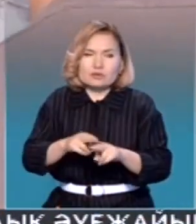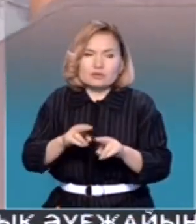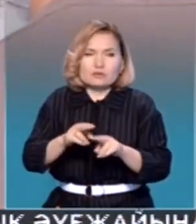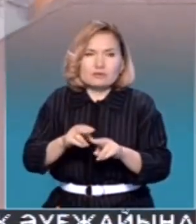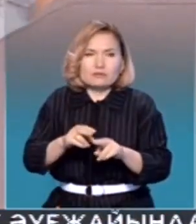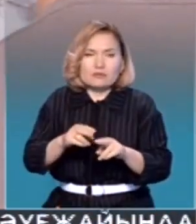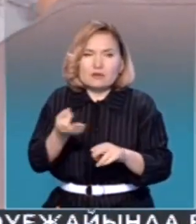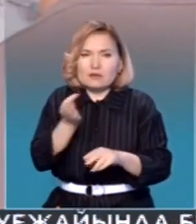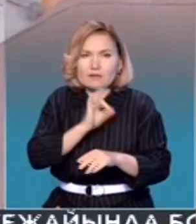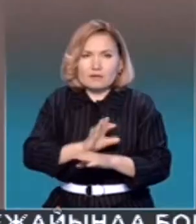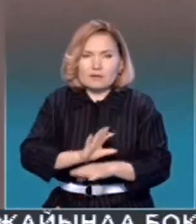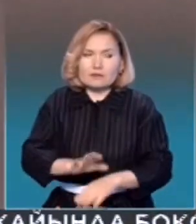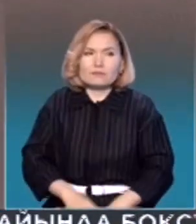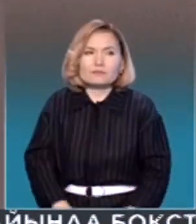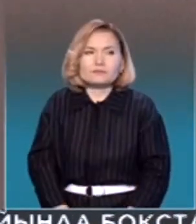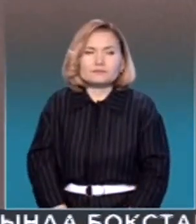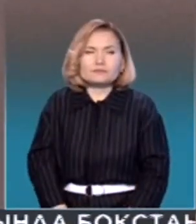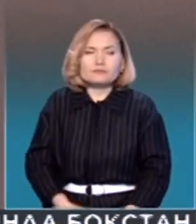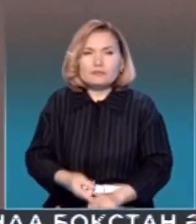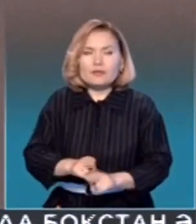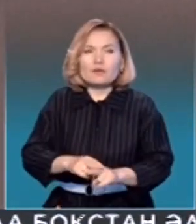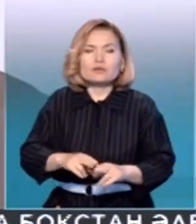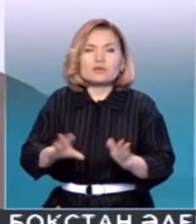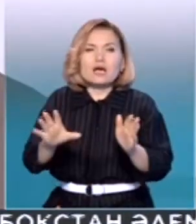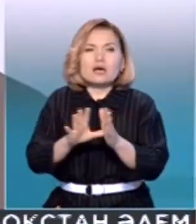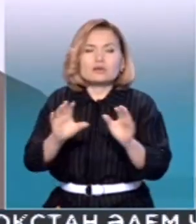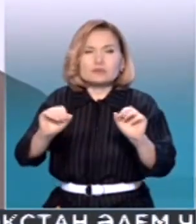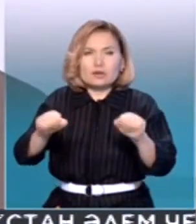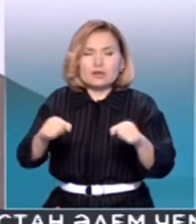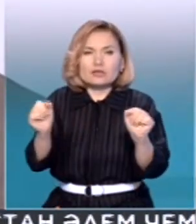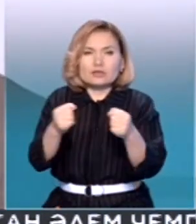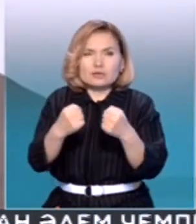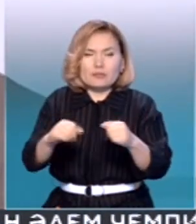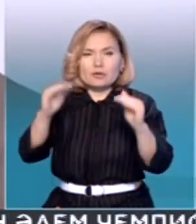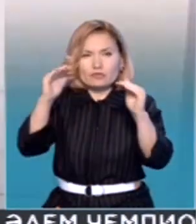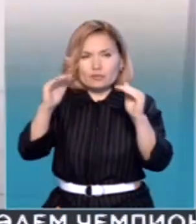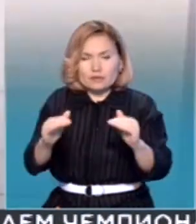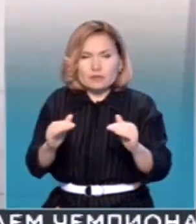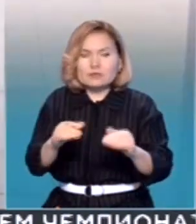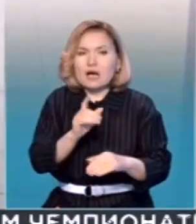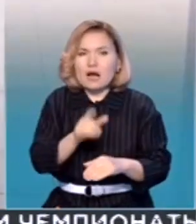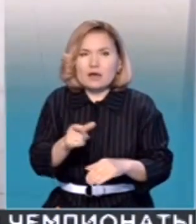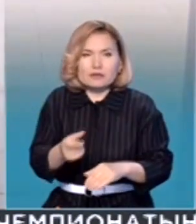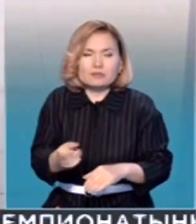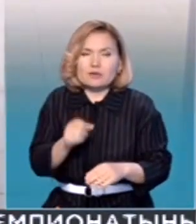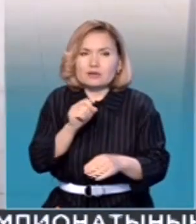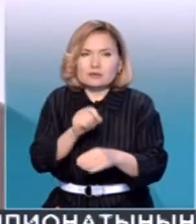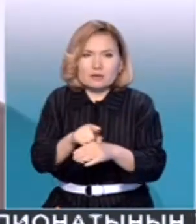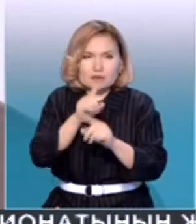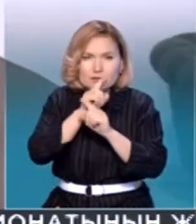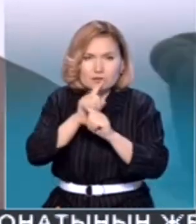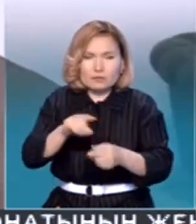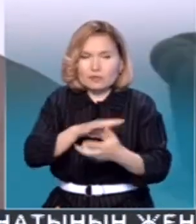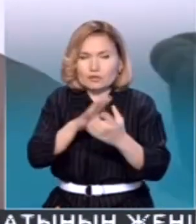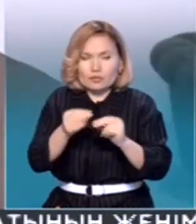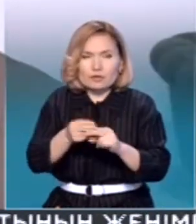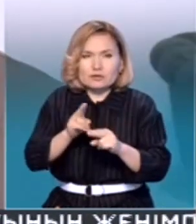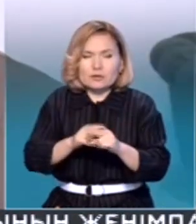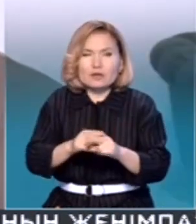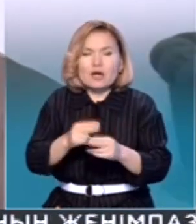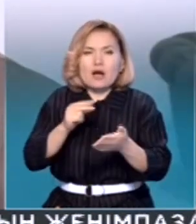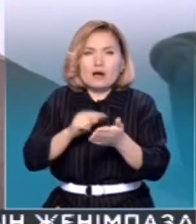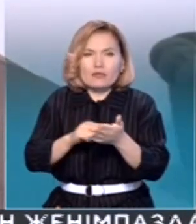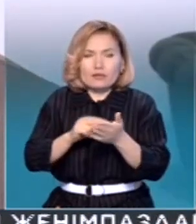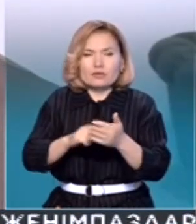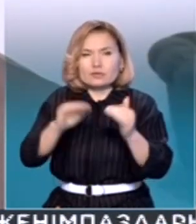жүргісі келмегендіктен қолданушылар саны азаяды. Жылдам жүру үшін жол бойына шығу керек, шыққан кезде ДТП-ның саны көтерілуі мүмкін. Былтыр 30 мың